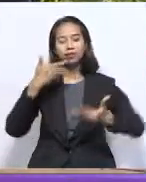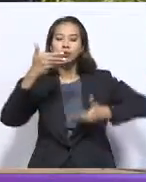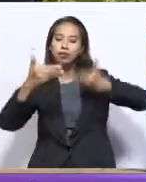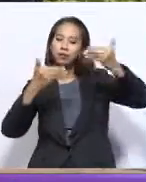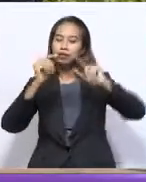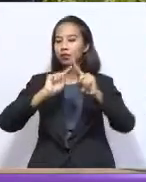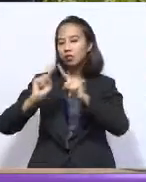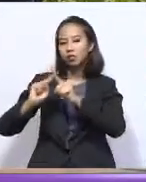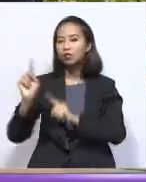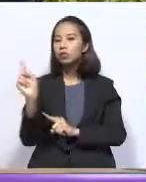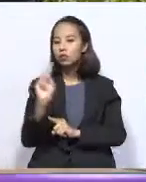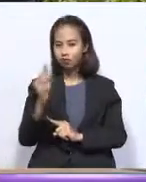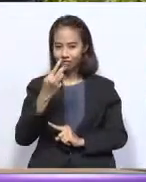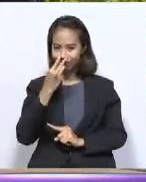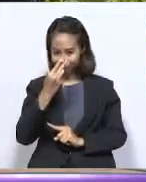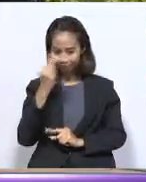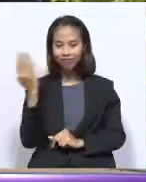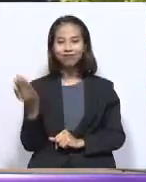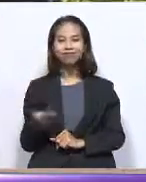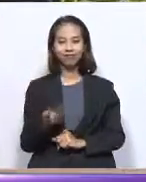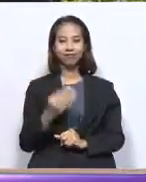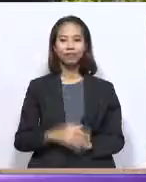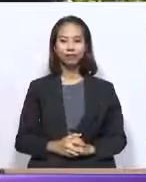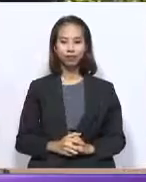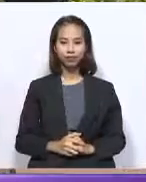ไรที่น่าสนใจบ้างตามผมไปดูด้วยกันเลยครับ